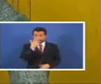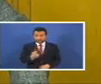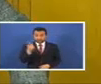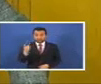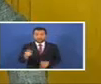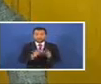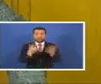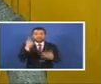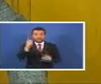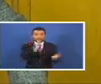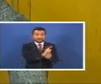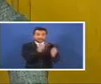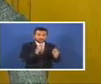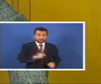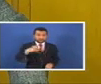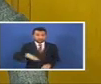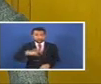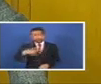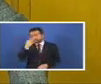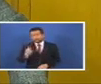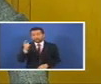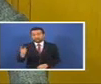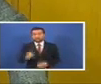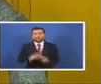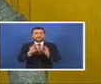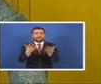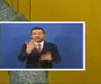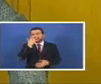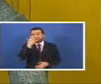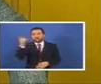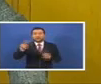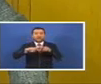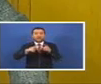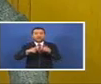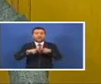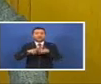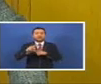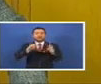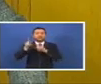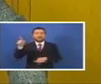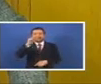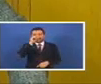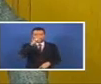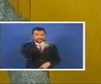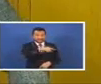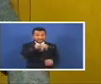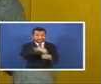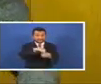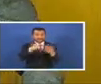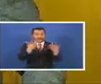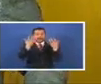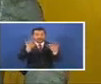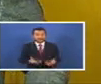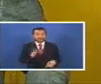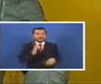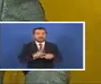bekliyorlar? Bir fiil gelişmesini mi bekliyorlar? Ne bekliyor Anayasa Mahkemesi? Twitter'dan daha